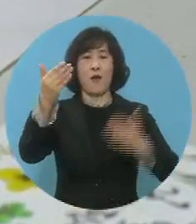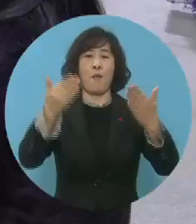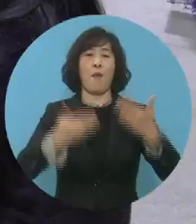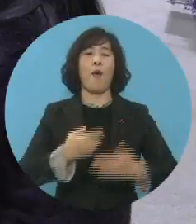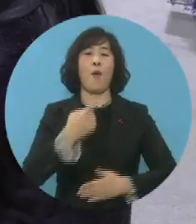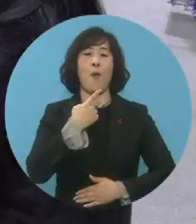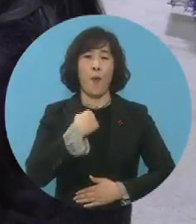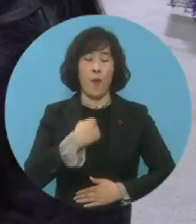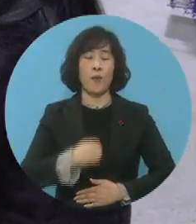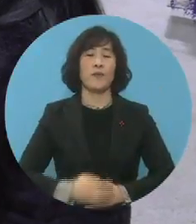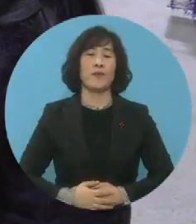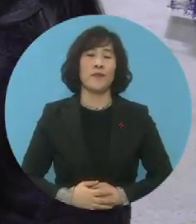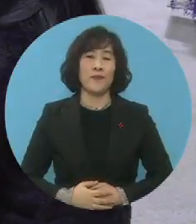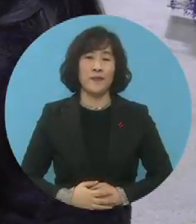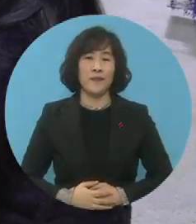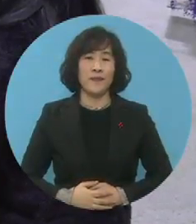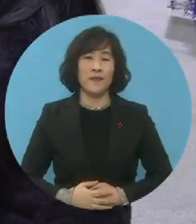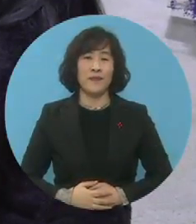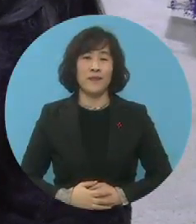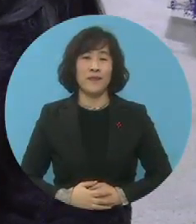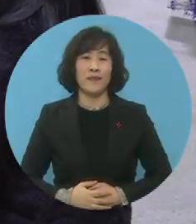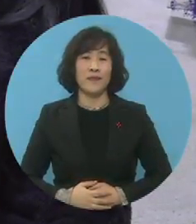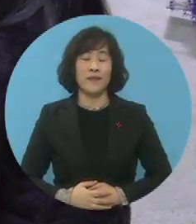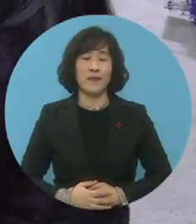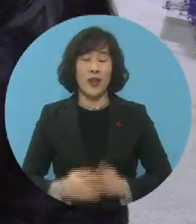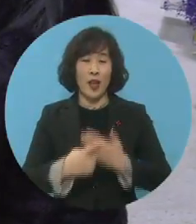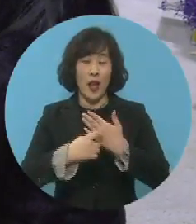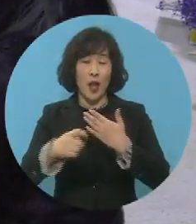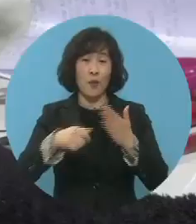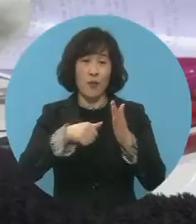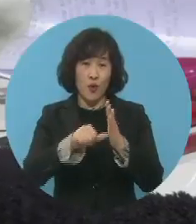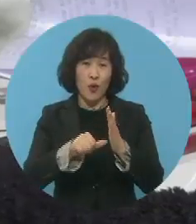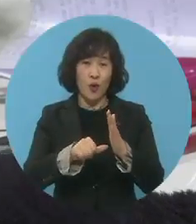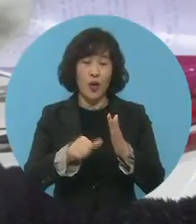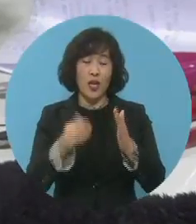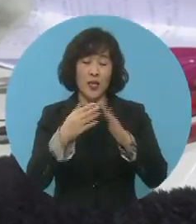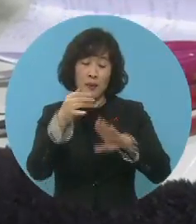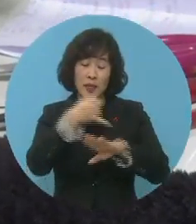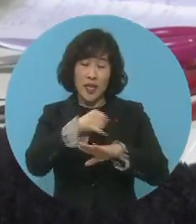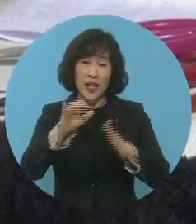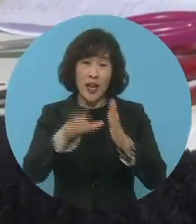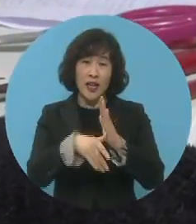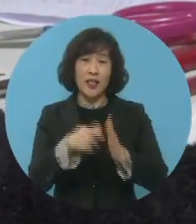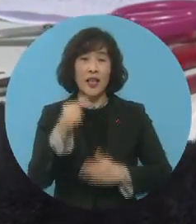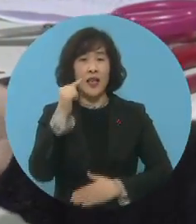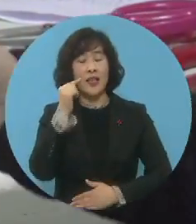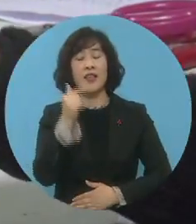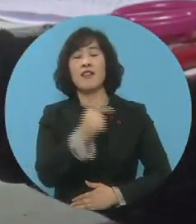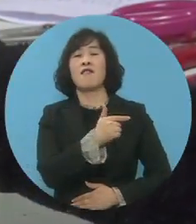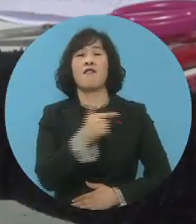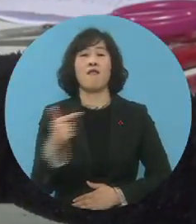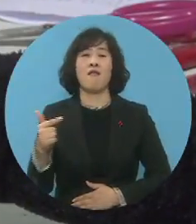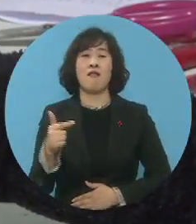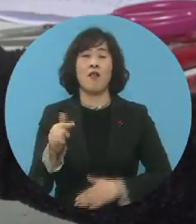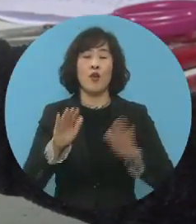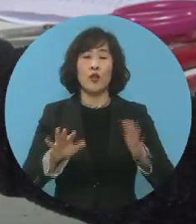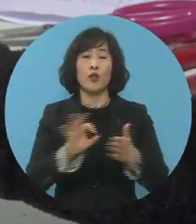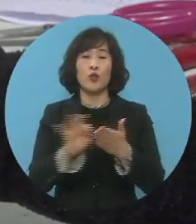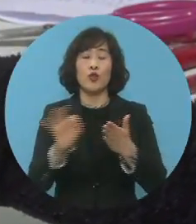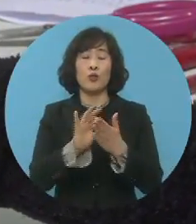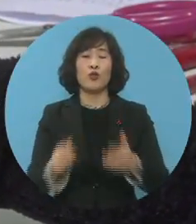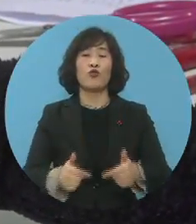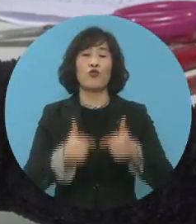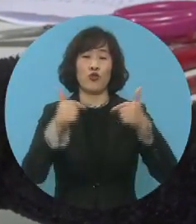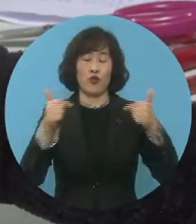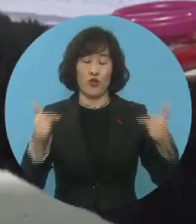플라워 사업은 최근 산림청이 주최한 임업 산촌 6차 산업 창업 아이디어 공모전에서